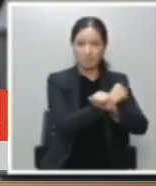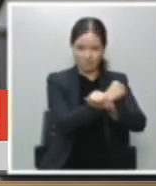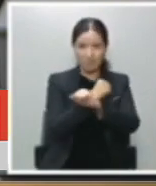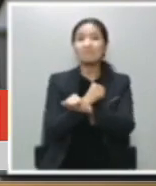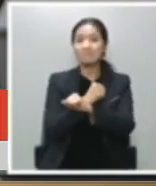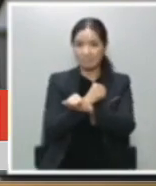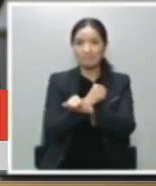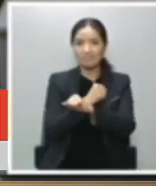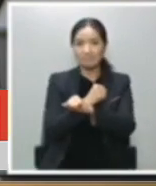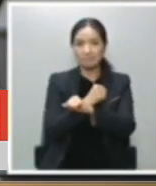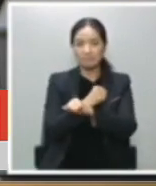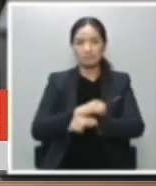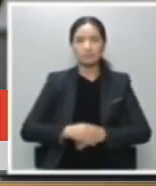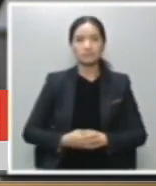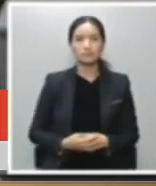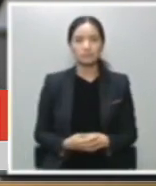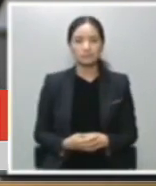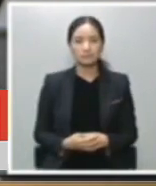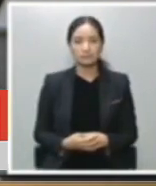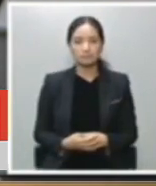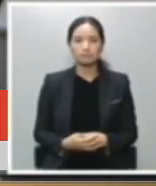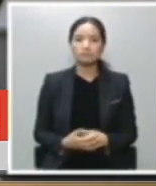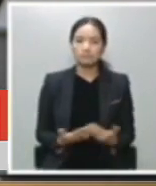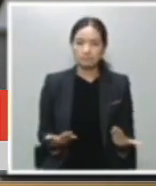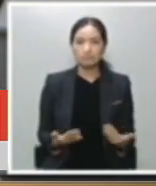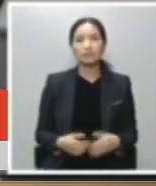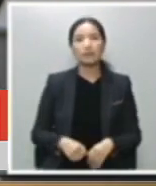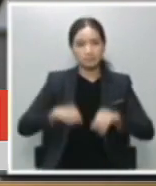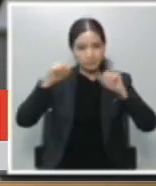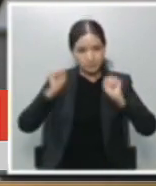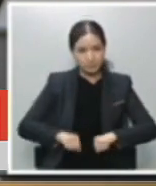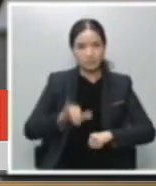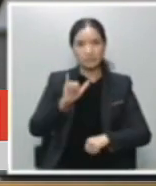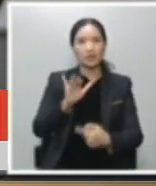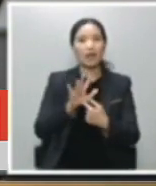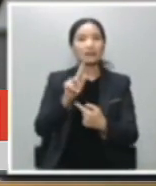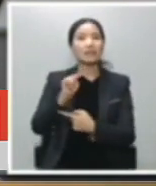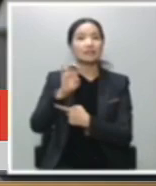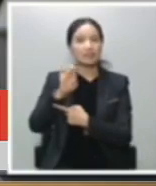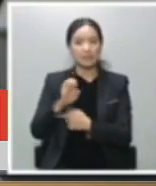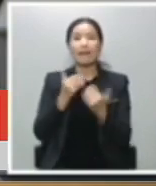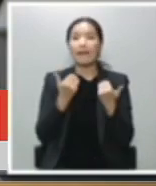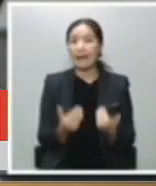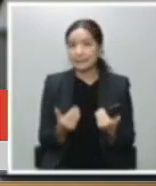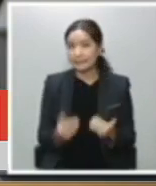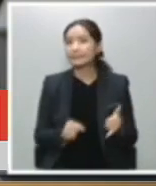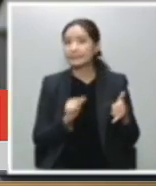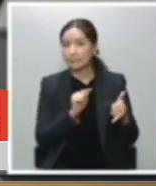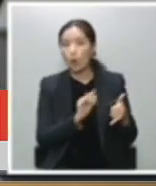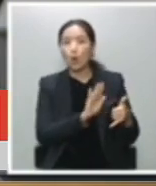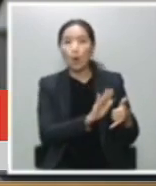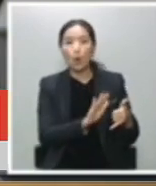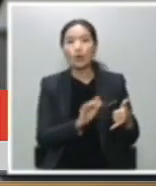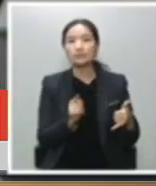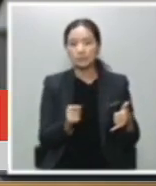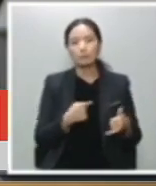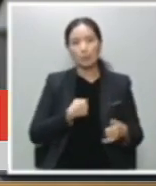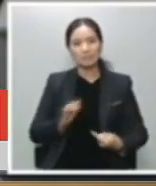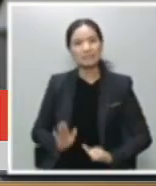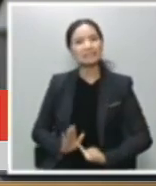คตในขณะเดียวกันในยติของอาจารย์ปิยบุตรครั้งนี้ผมขอเสนอความ